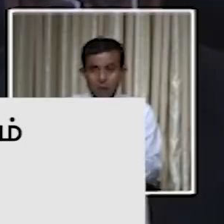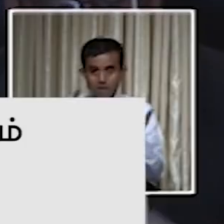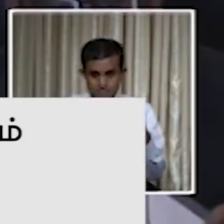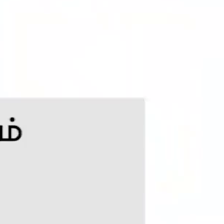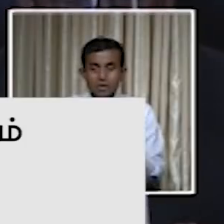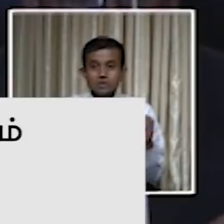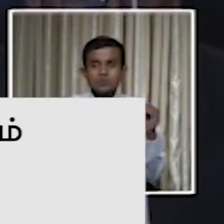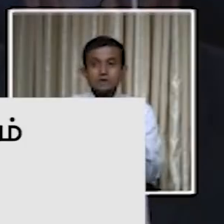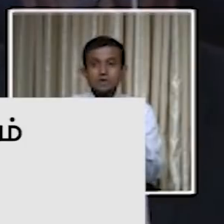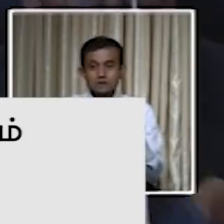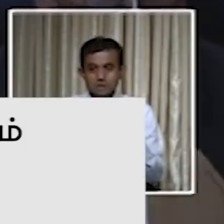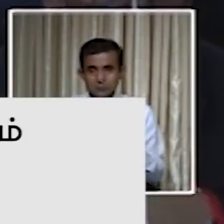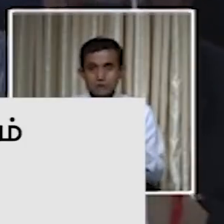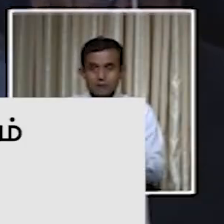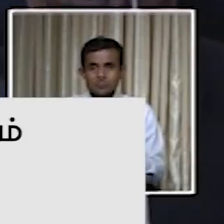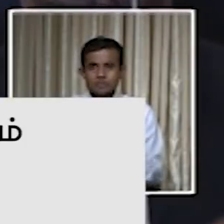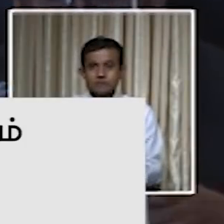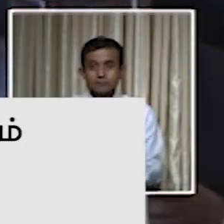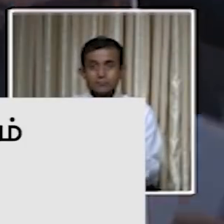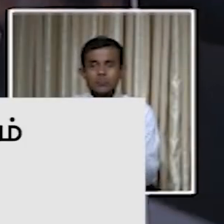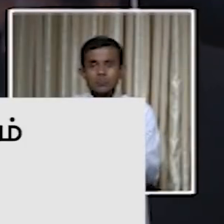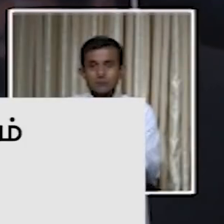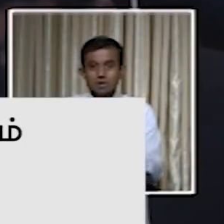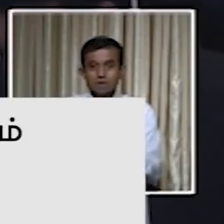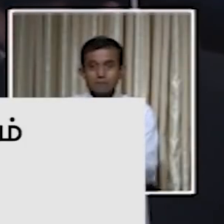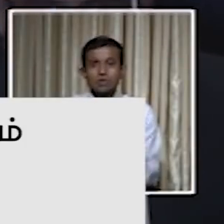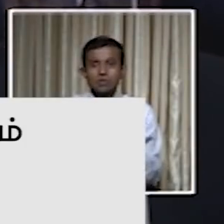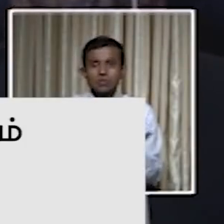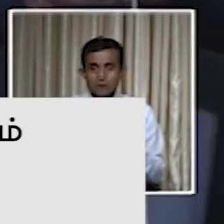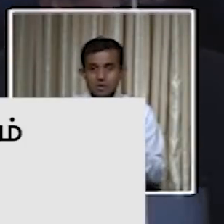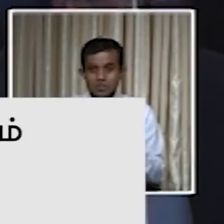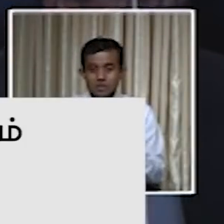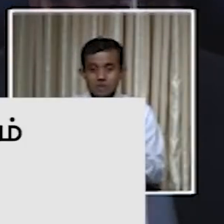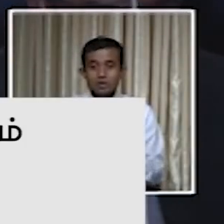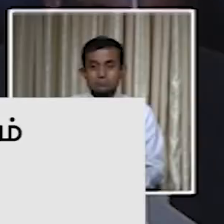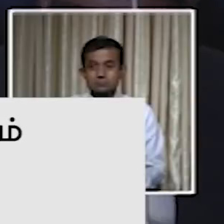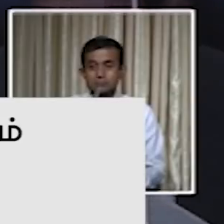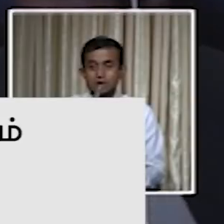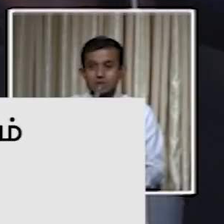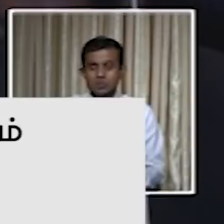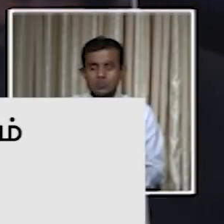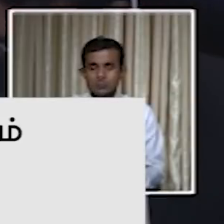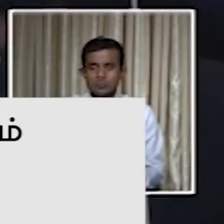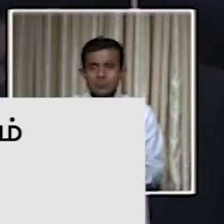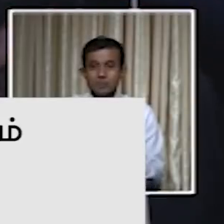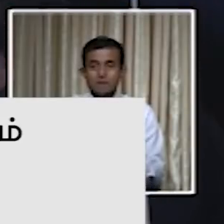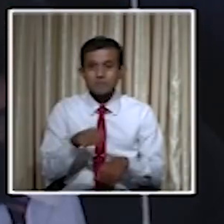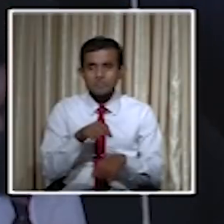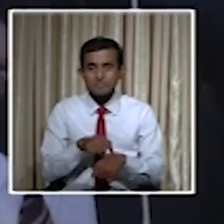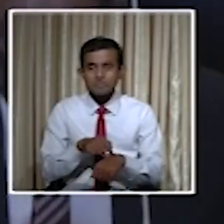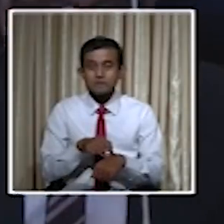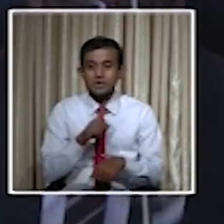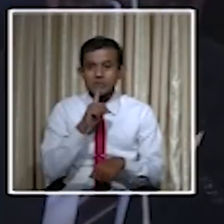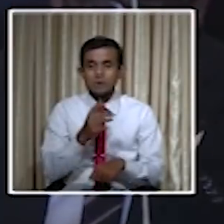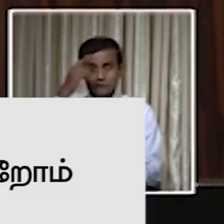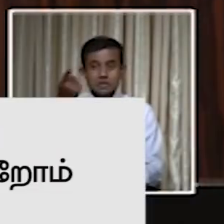கொட்ட யுக்தி இட்டு கிரீமட்ட தண்டமா மதியாத்வி கிரியா கிரீம பிலிமந்த அப்பி அகே கர்ண பாவ விசேஷேன் மே அவஸ்தாவேதி